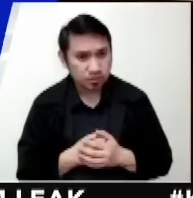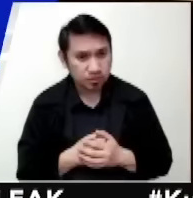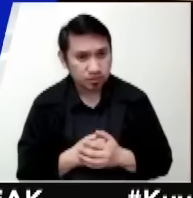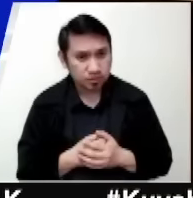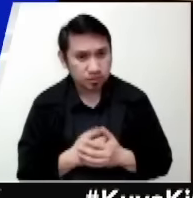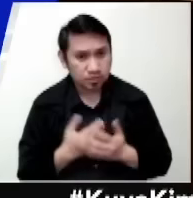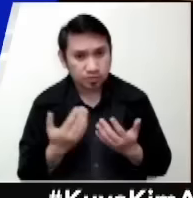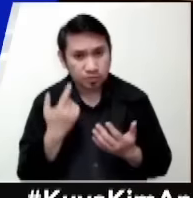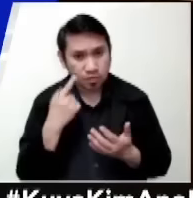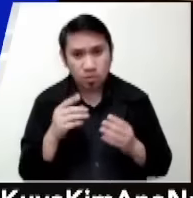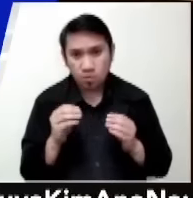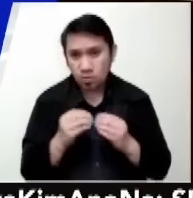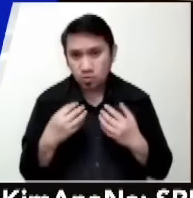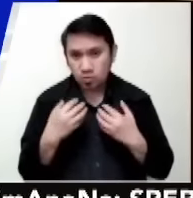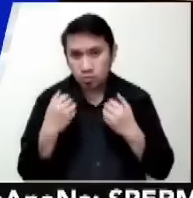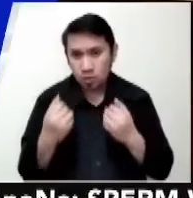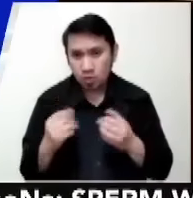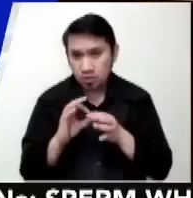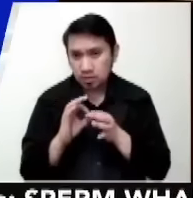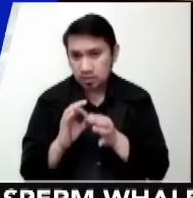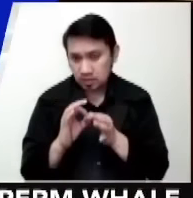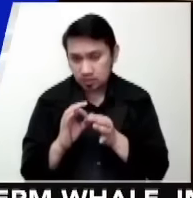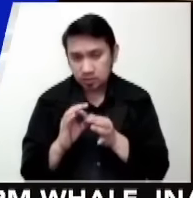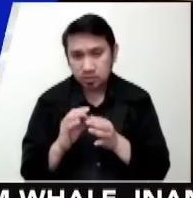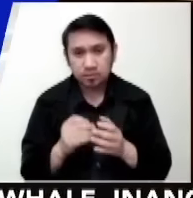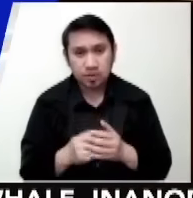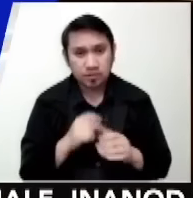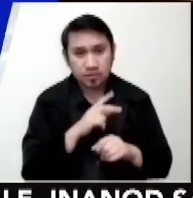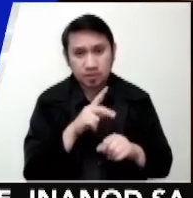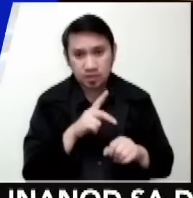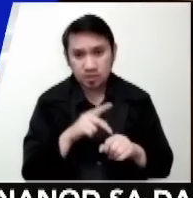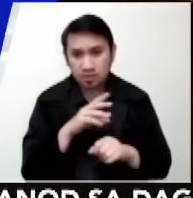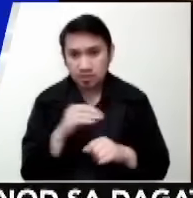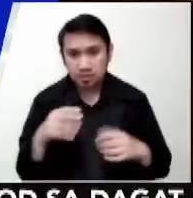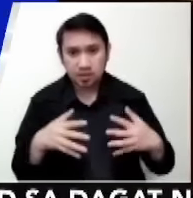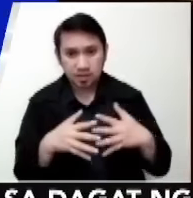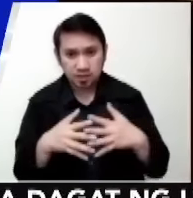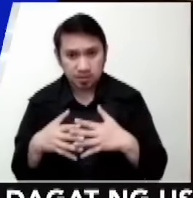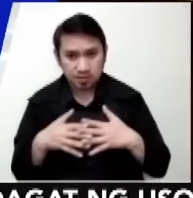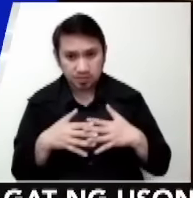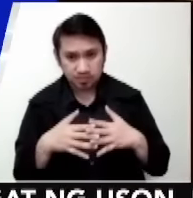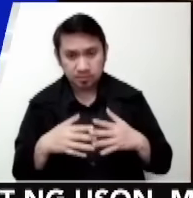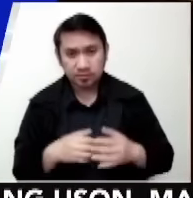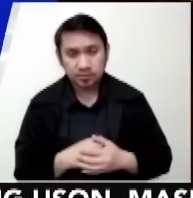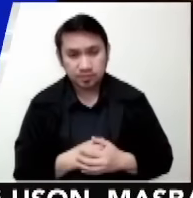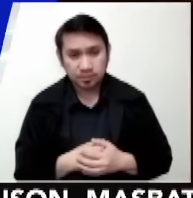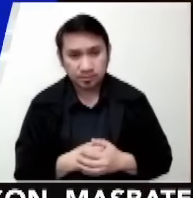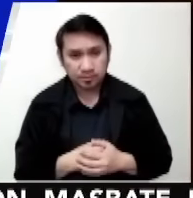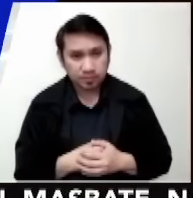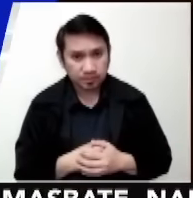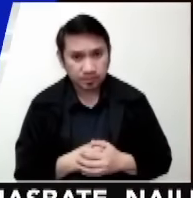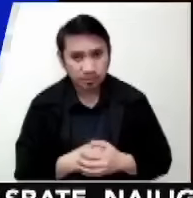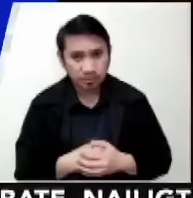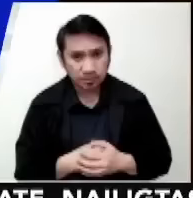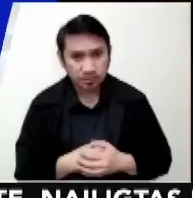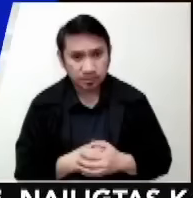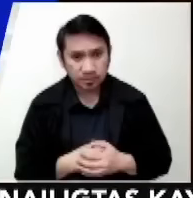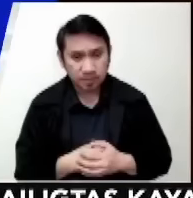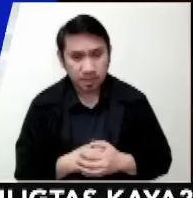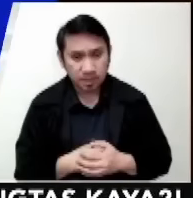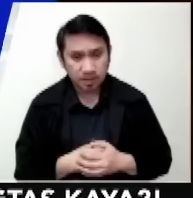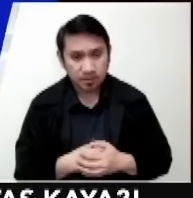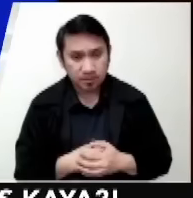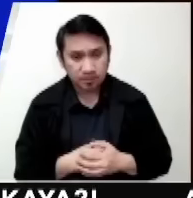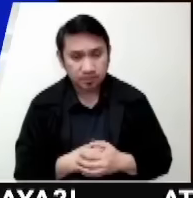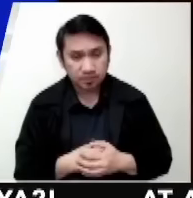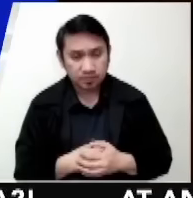the alliance between the United States and the Philippines in particular is more than rock solid. It's an absolute priority